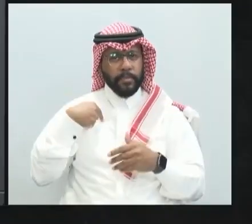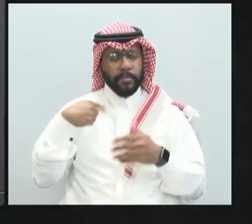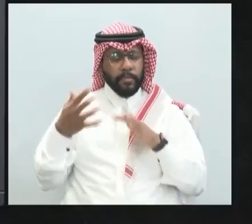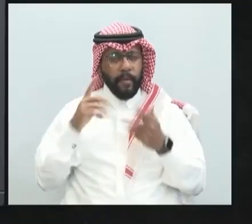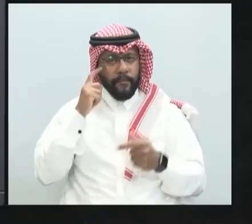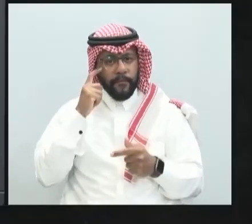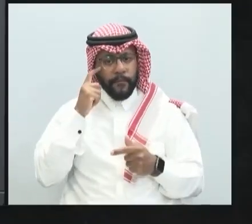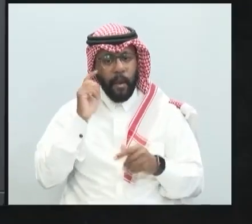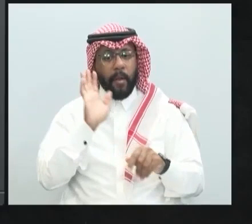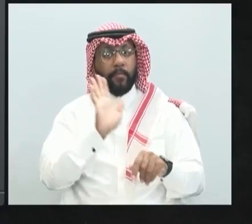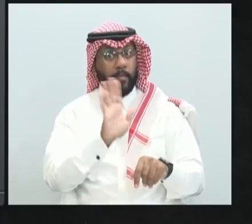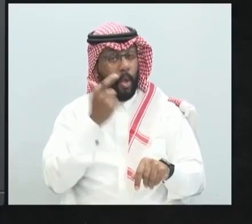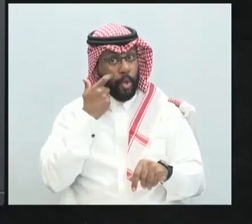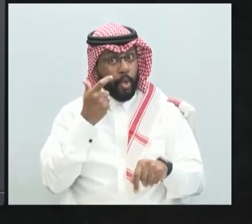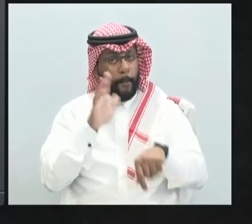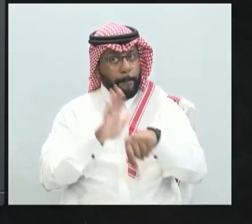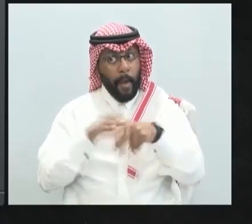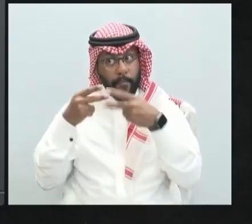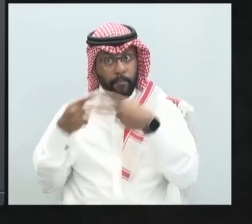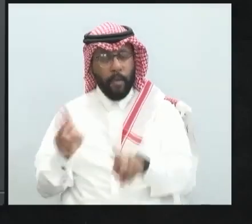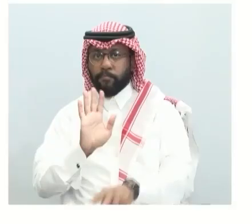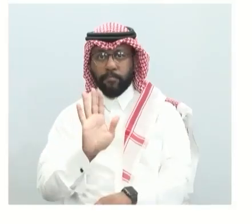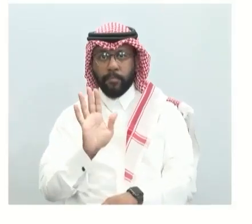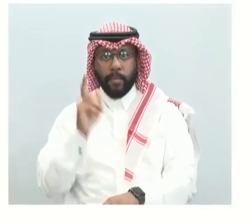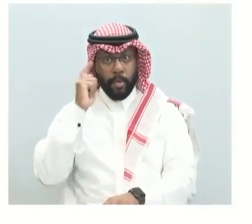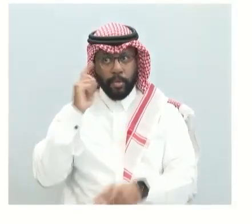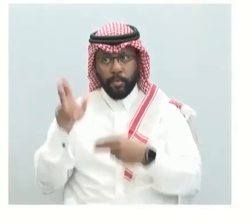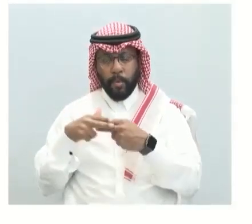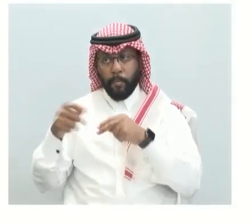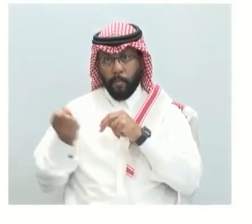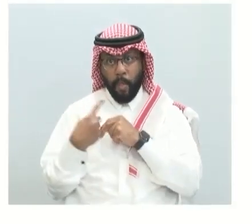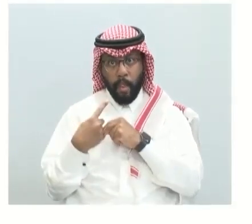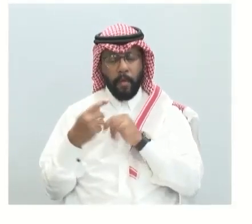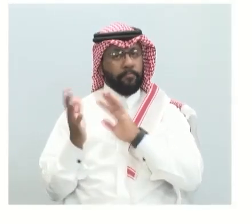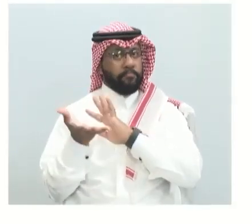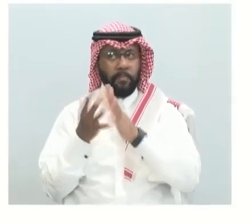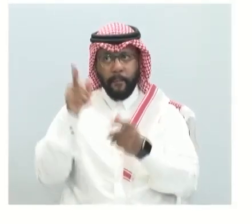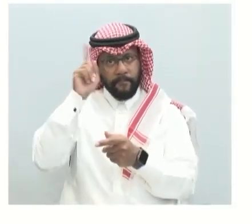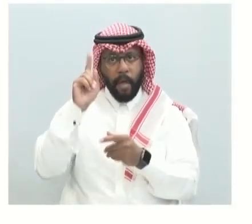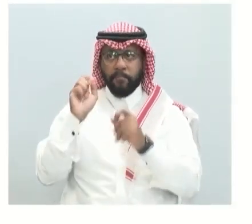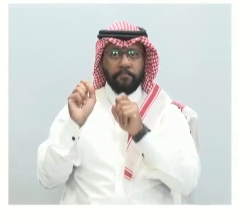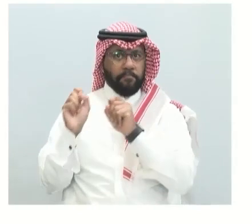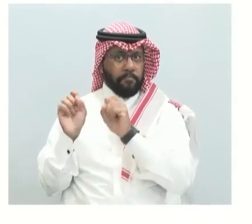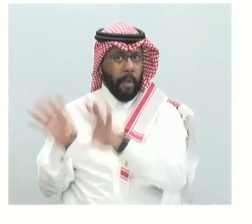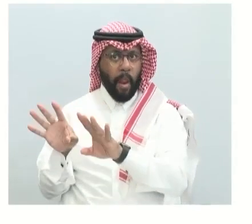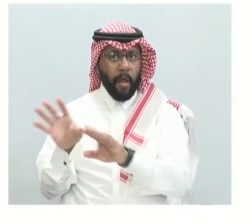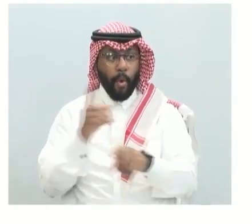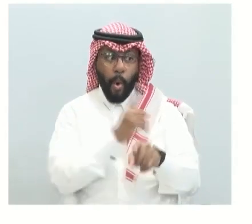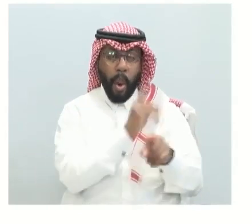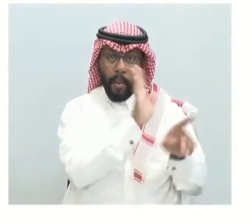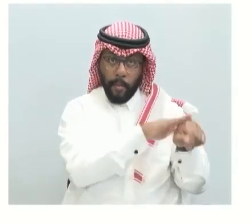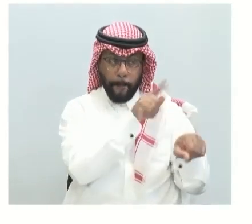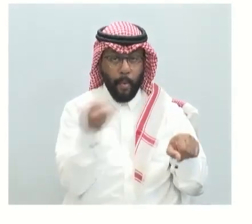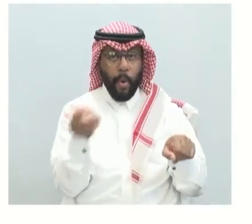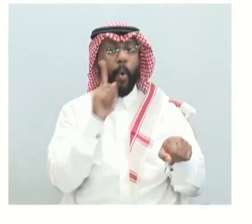احسنتم لابد ان نحذر من قبول اي شخص يتم اتصاله ويعتبر مجهول لدينا نخبر طبعا معلمي او